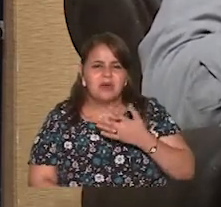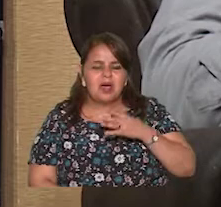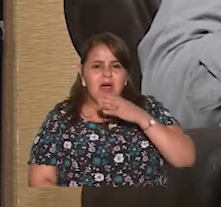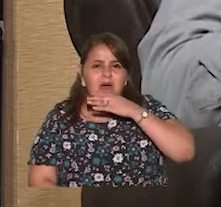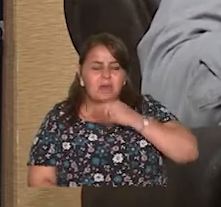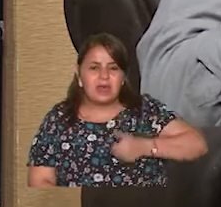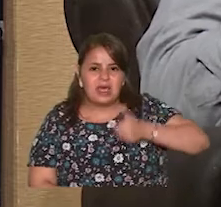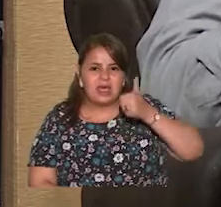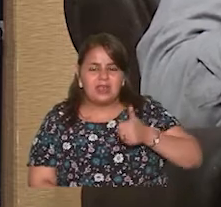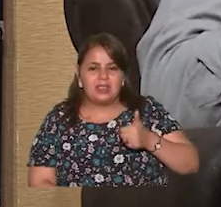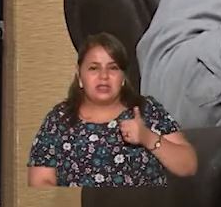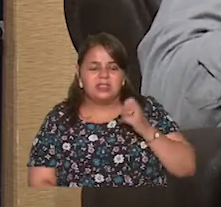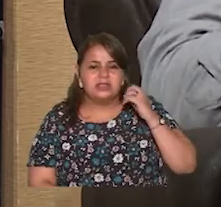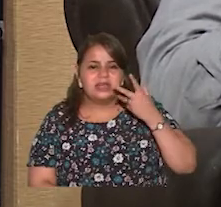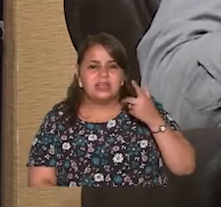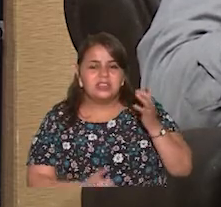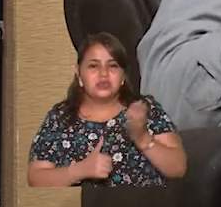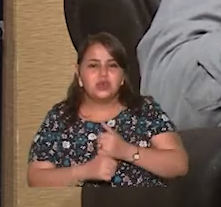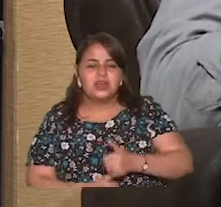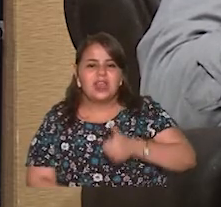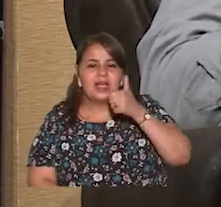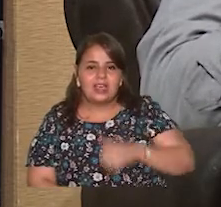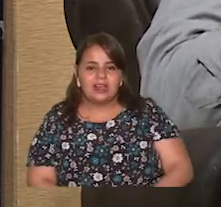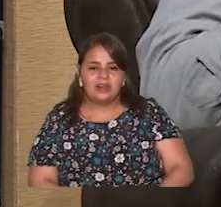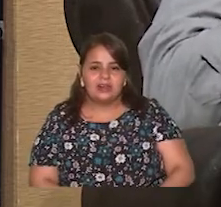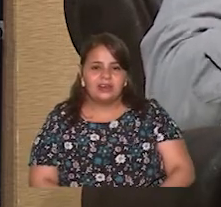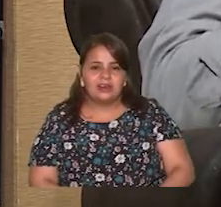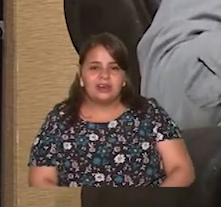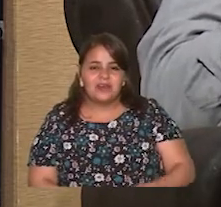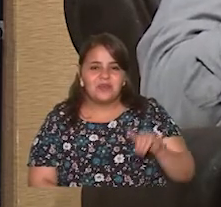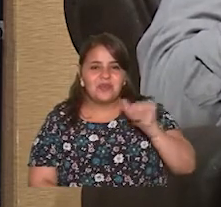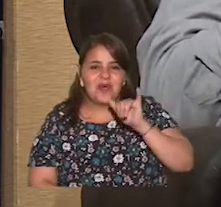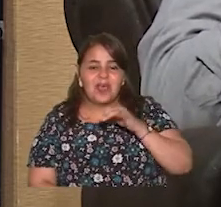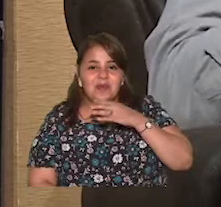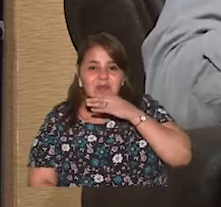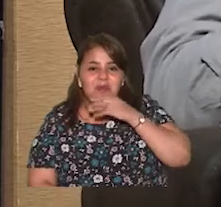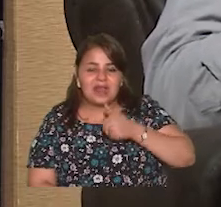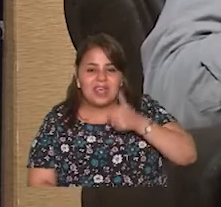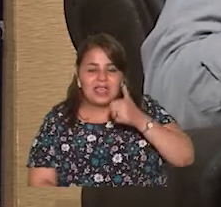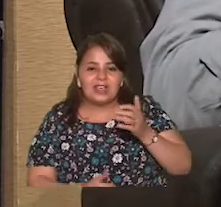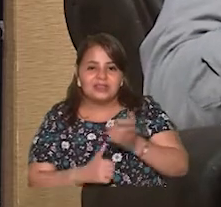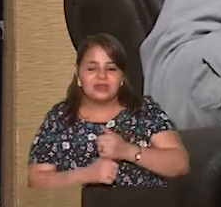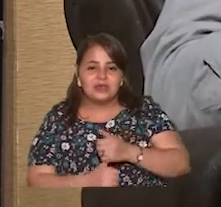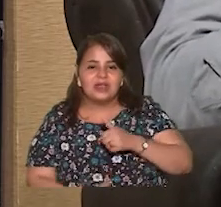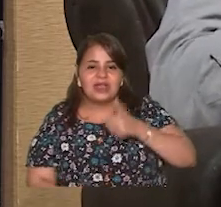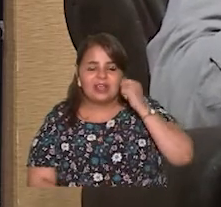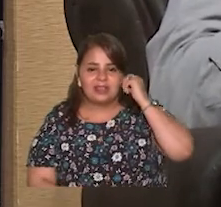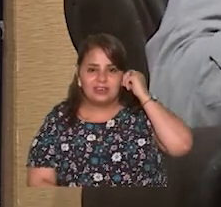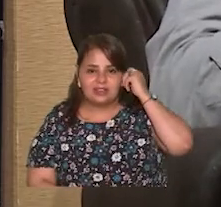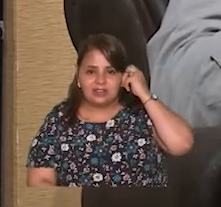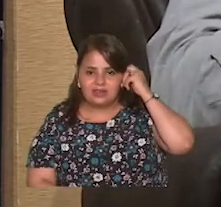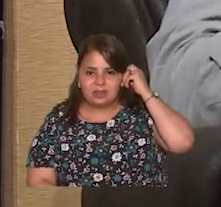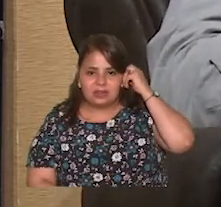ناجح من غير ما تكون زوج ناجح. الله عليك. ما ينفعش تبقى أيوة زوج كده. ناجح أيوة. من غير اما